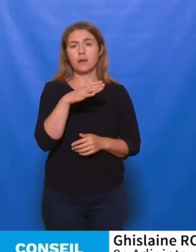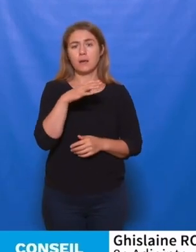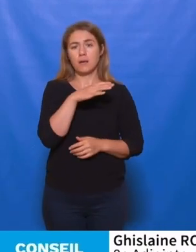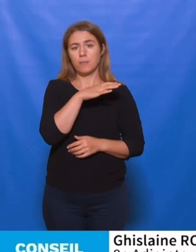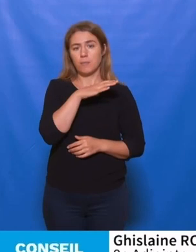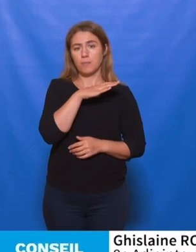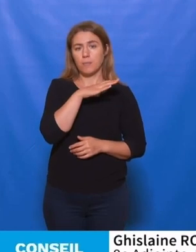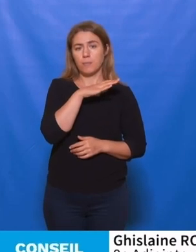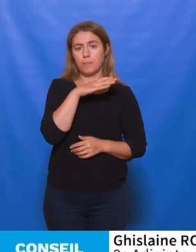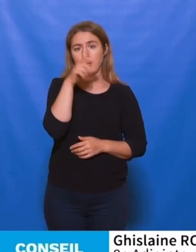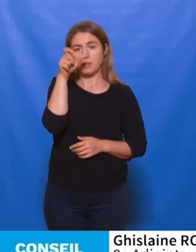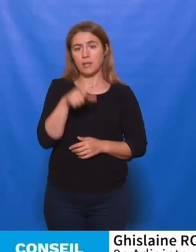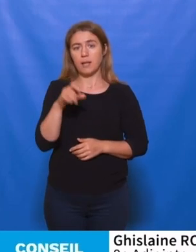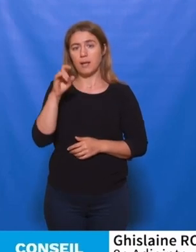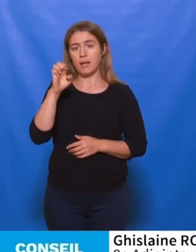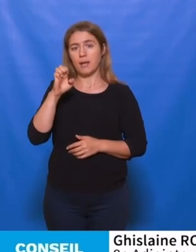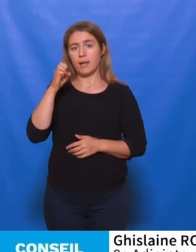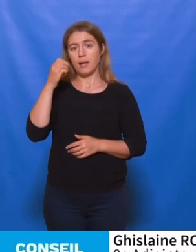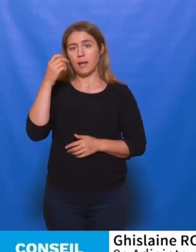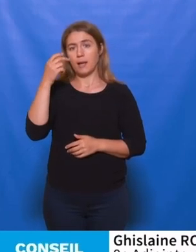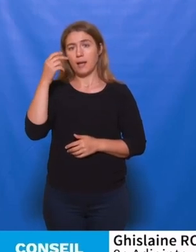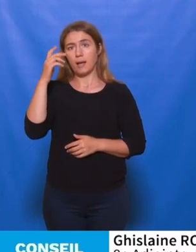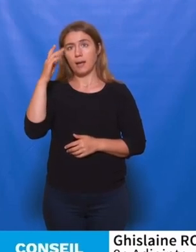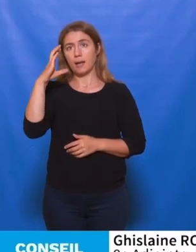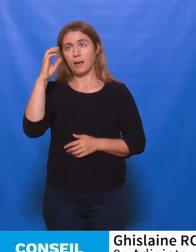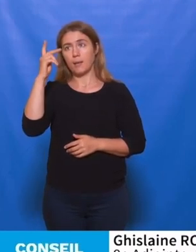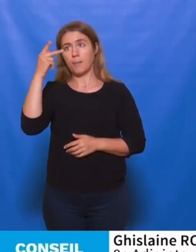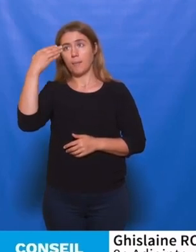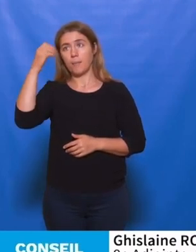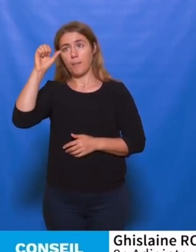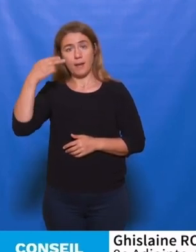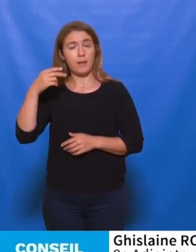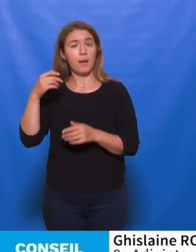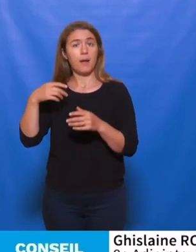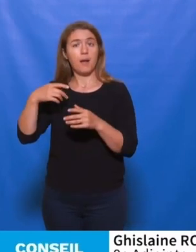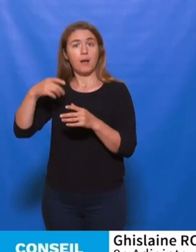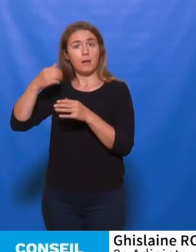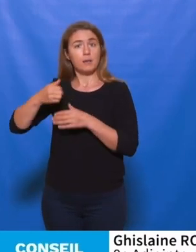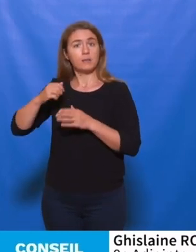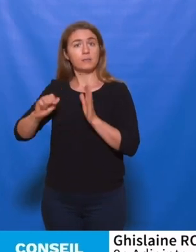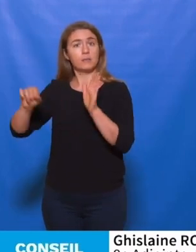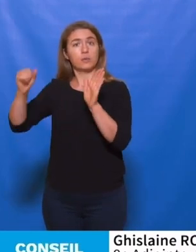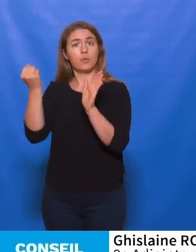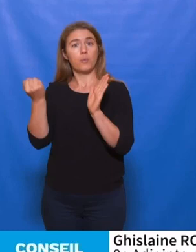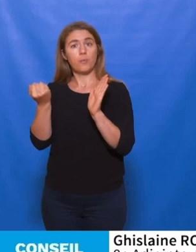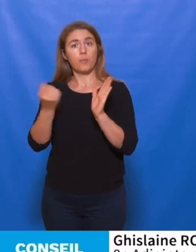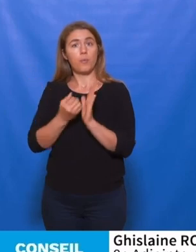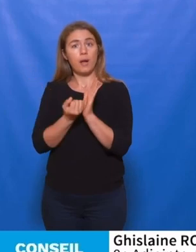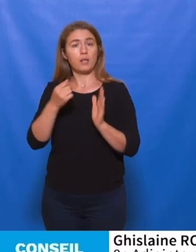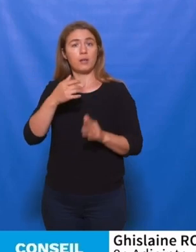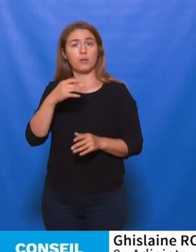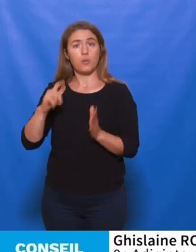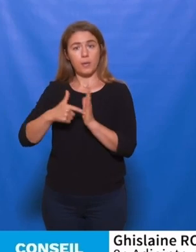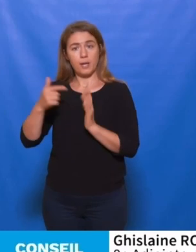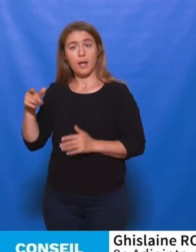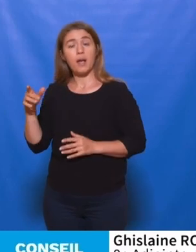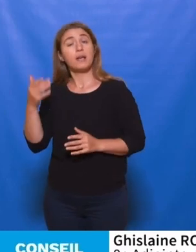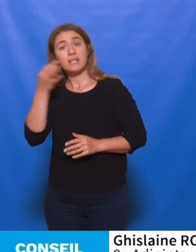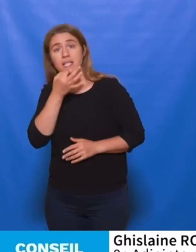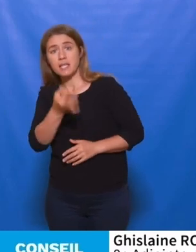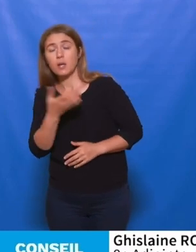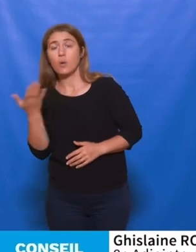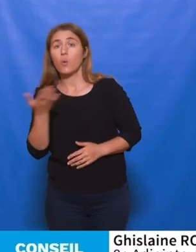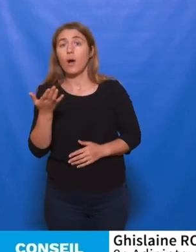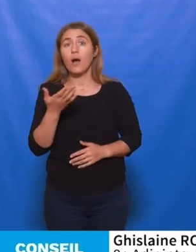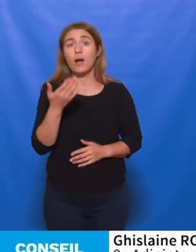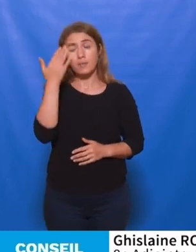Nobel en 2000, pour avoir une population en bonne santé physique et psychique, et plus globalement en bonne santé sociale